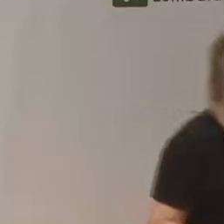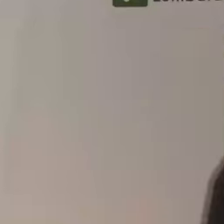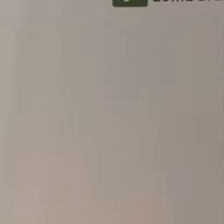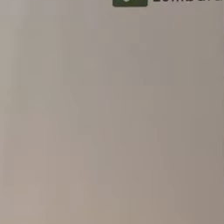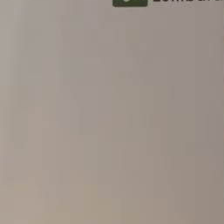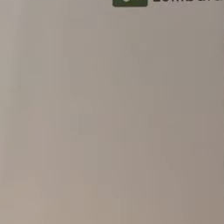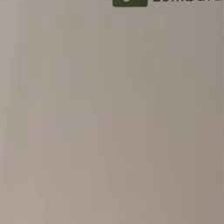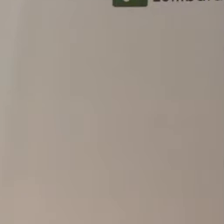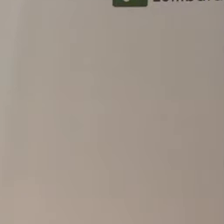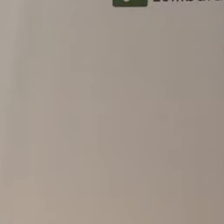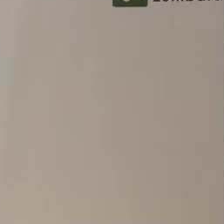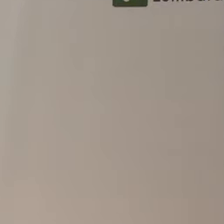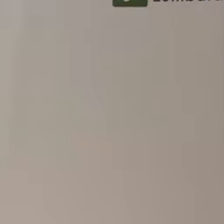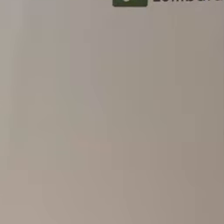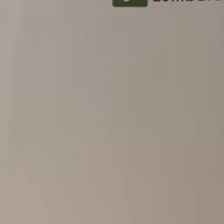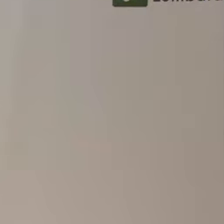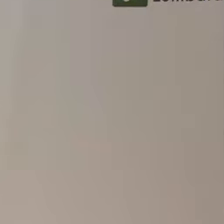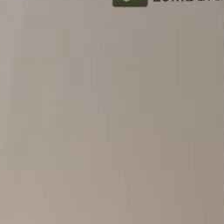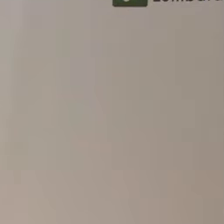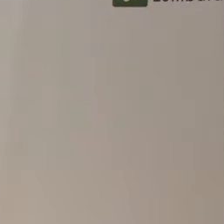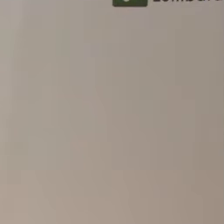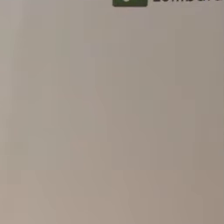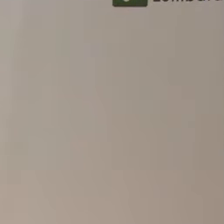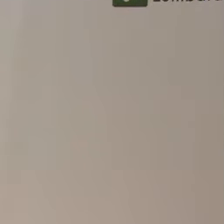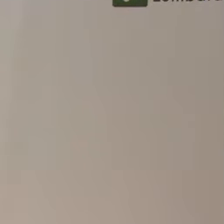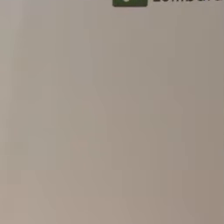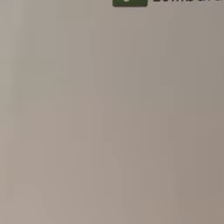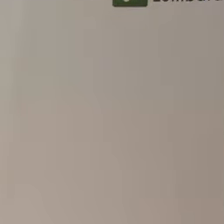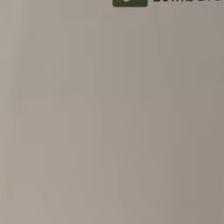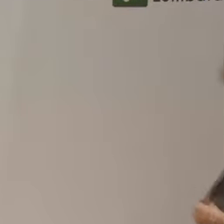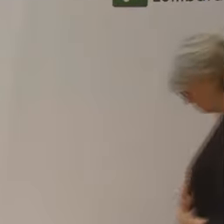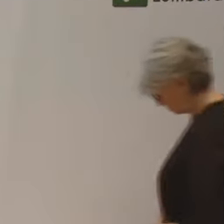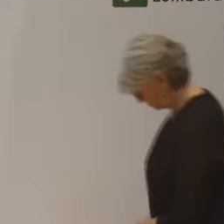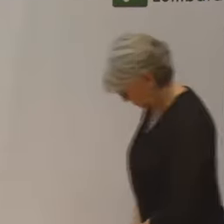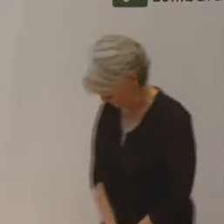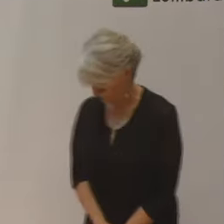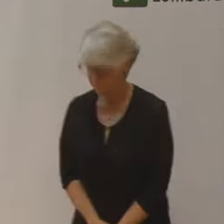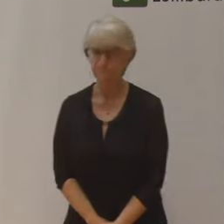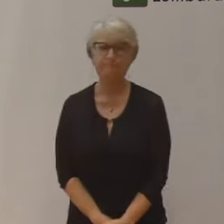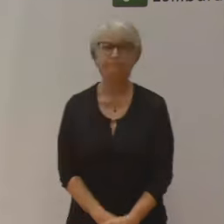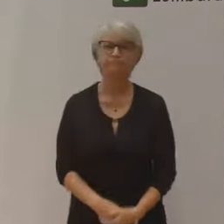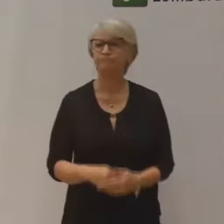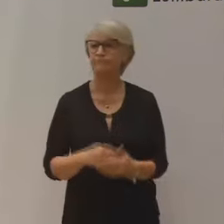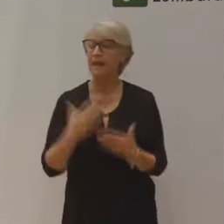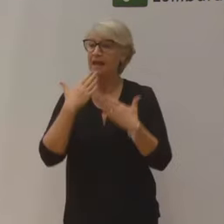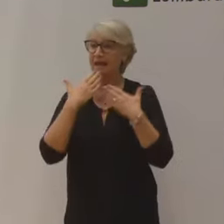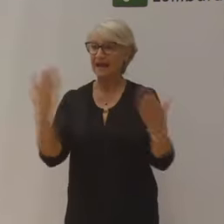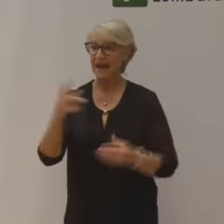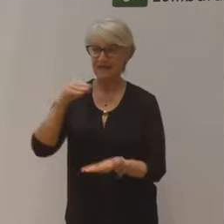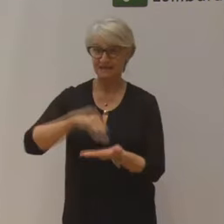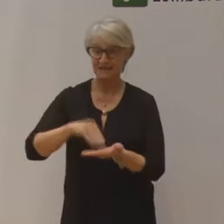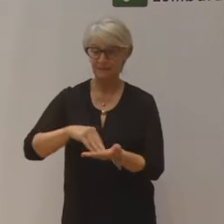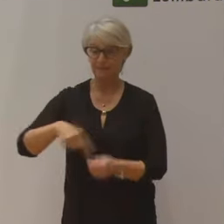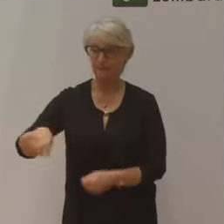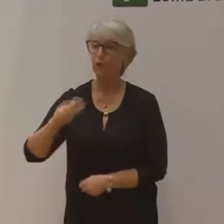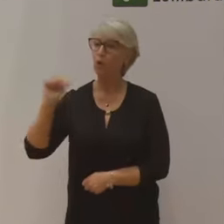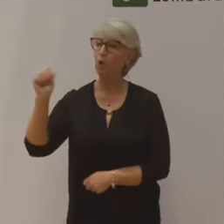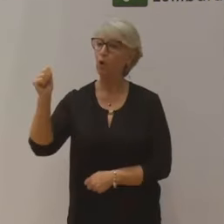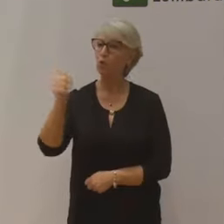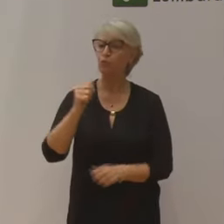tuo da dire. Allora, intanto grazie per essere qui, perché credo che ognuno di